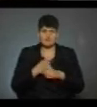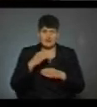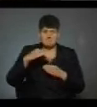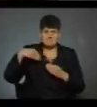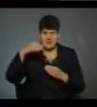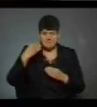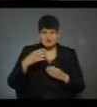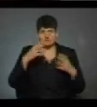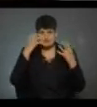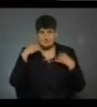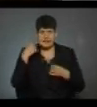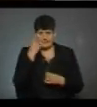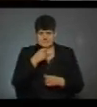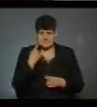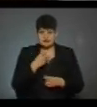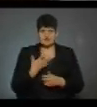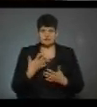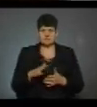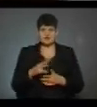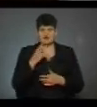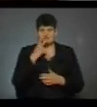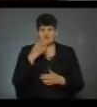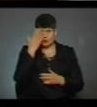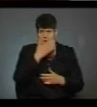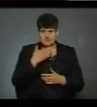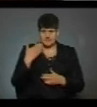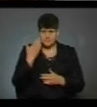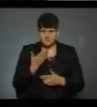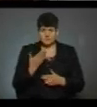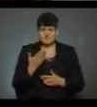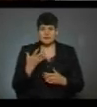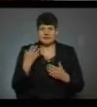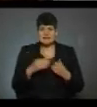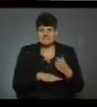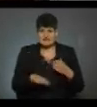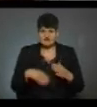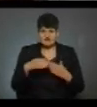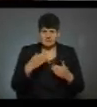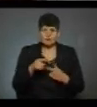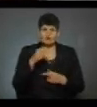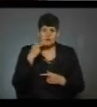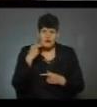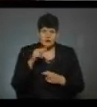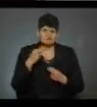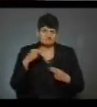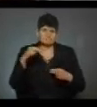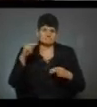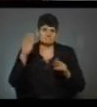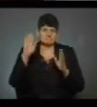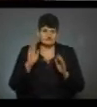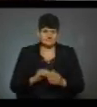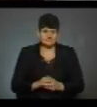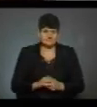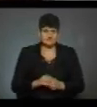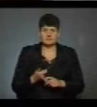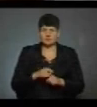з лиця, вже вінули личко, вже з ніг вже зняли. Йому вже краще, йде на покращення. Ми